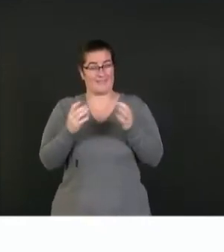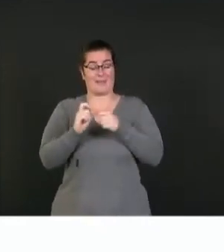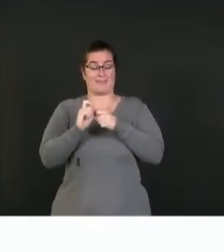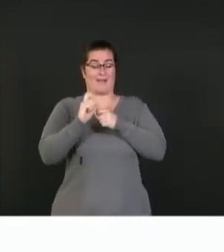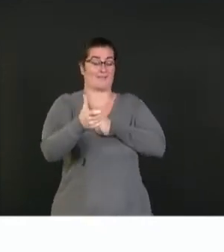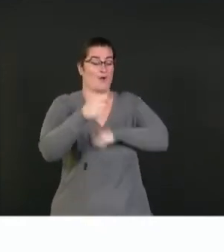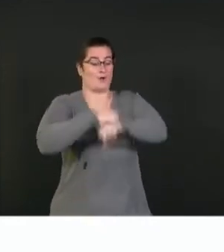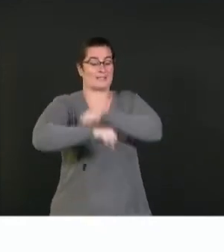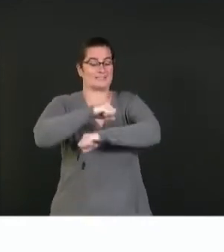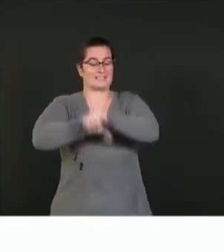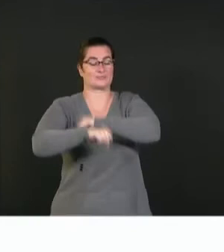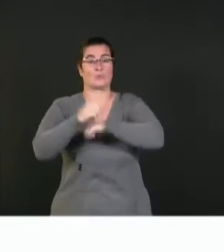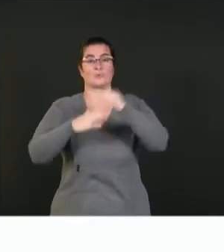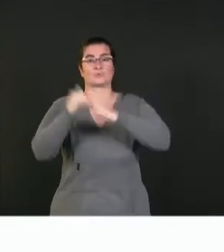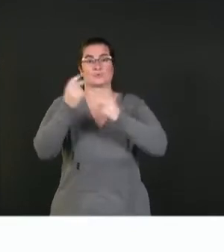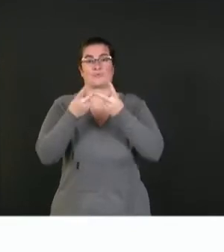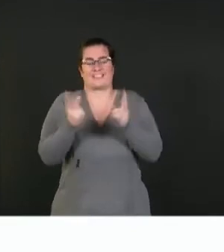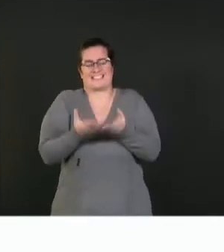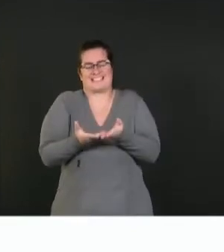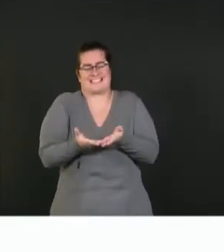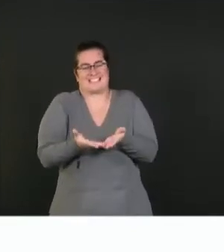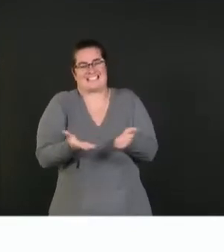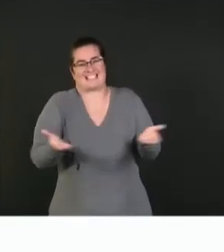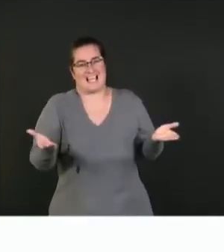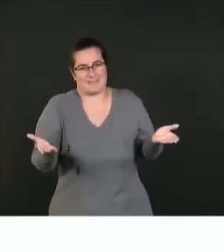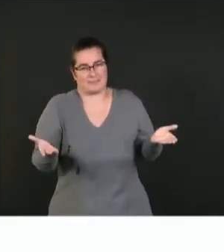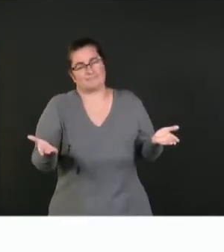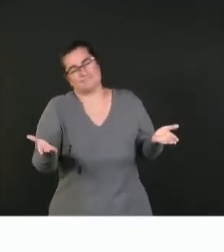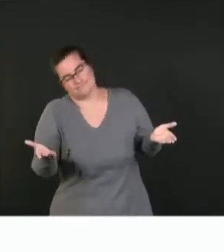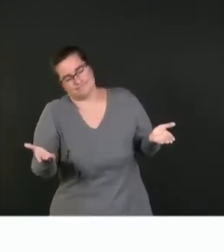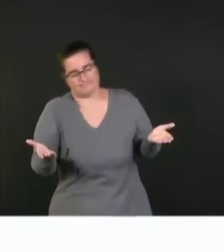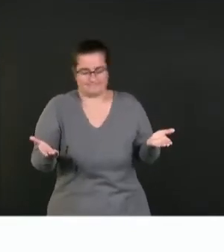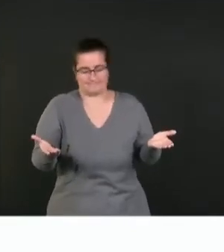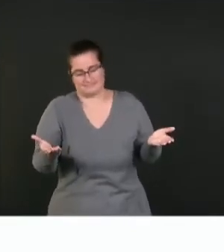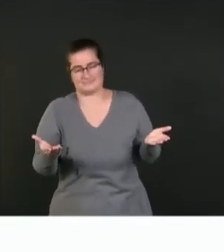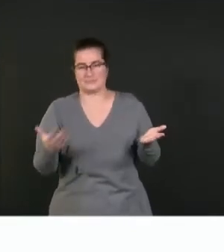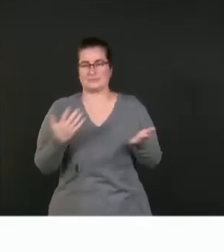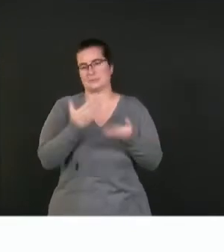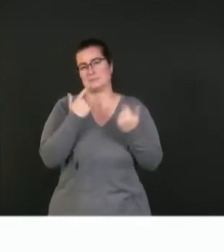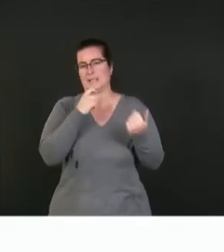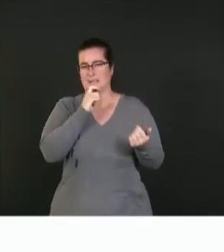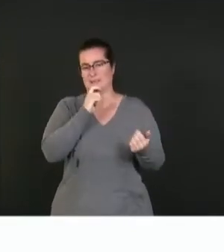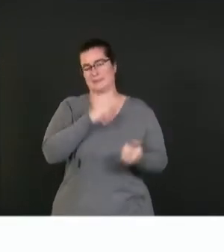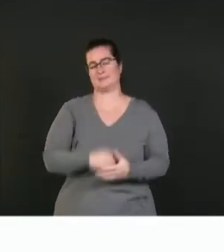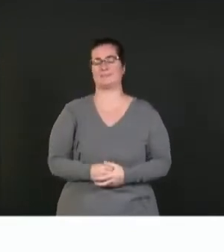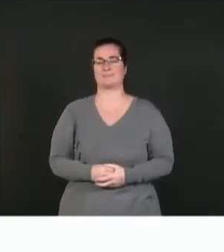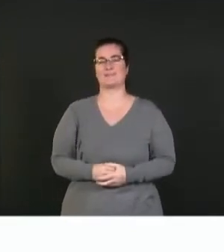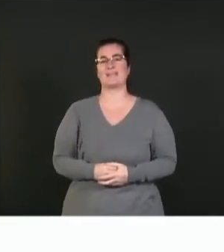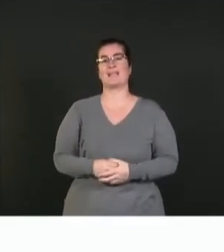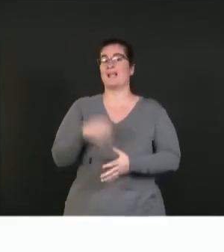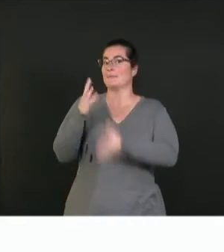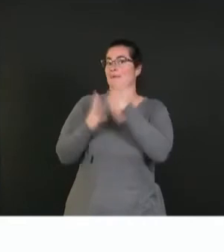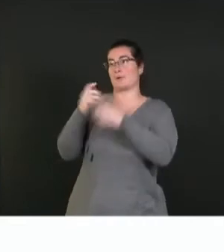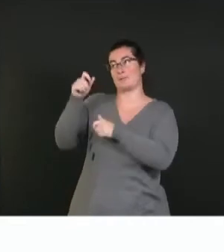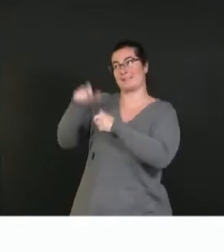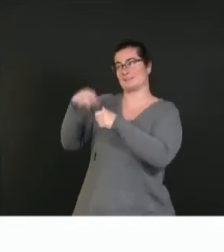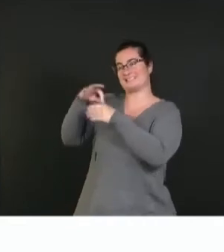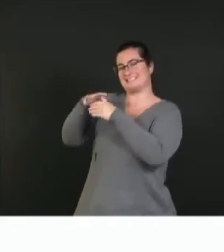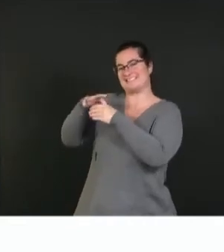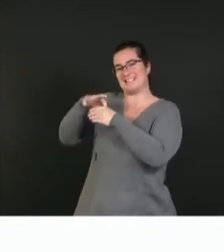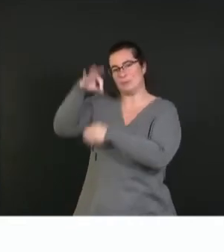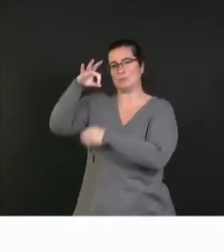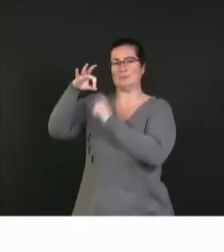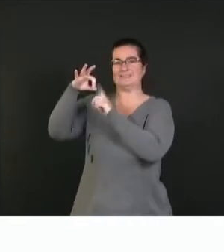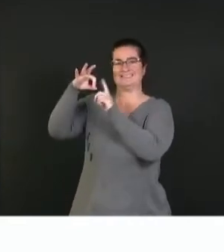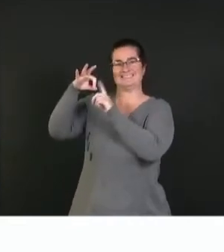pas. Il me semble qu'il y a de toute façon, comme toujours, des oppositions idéologiques chez les élus, et pour certains, très difficile de renier